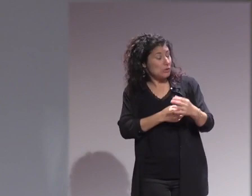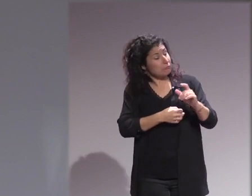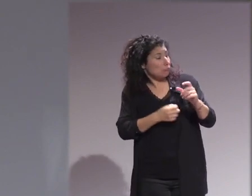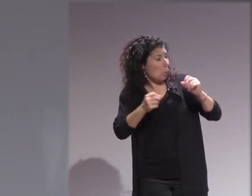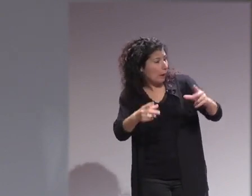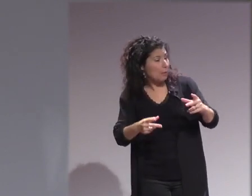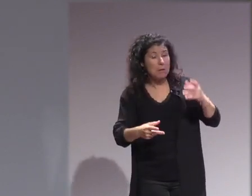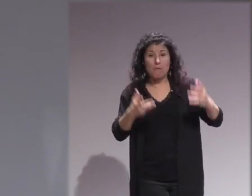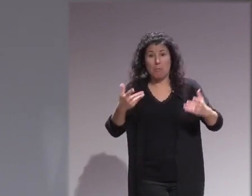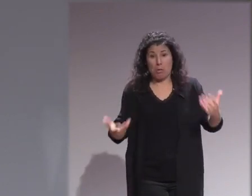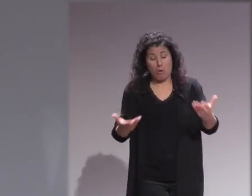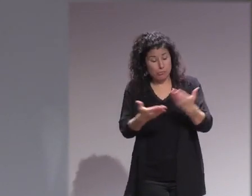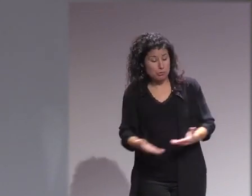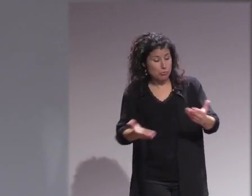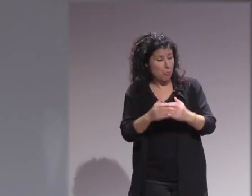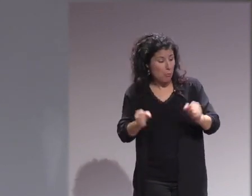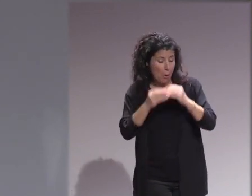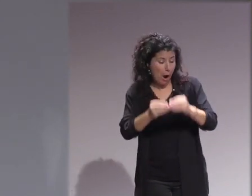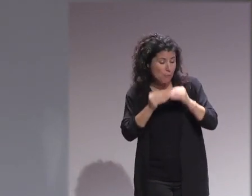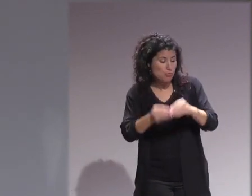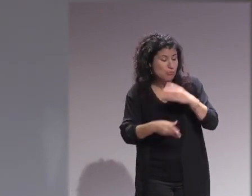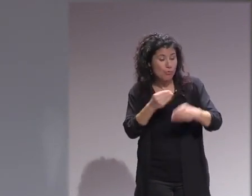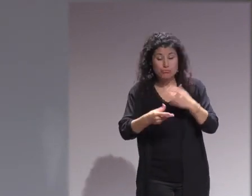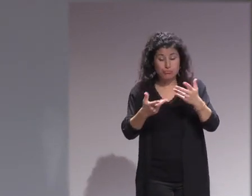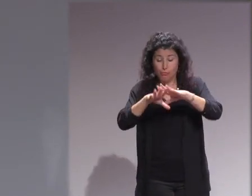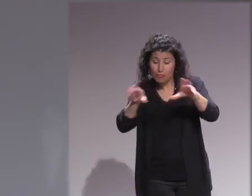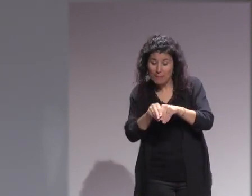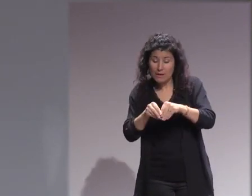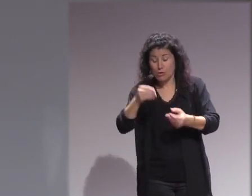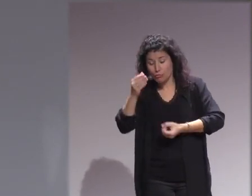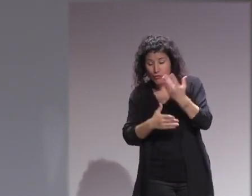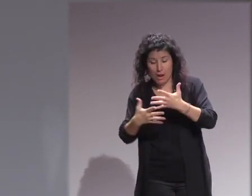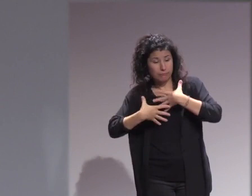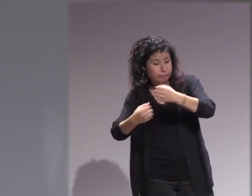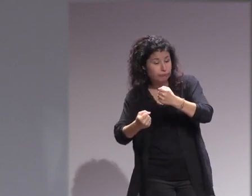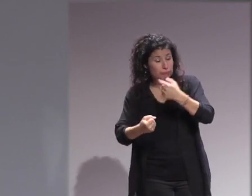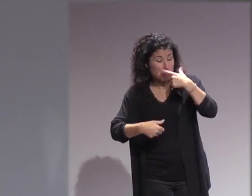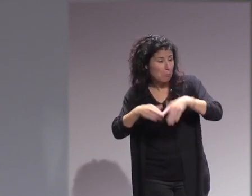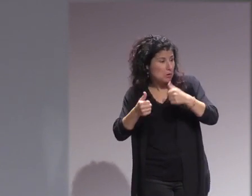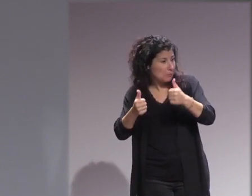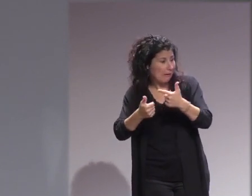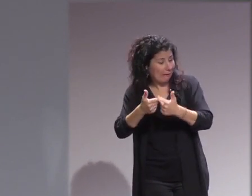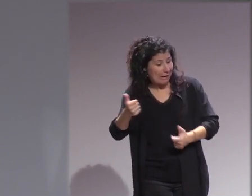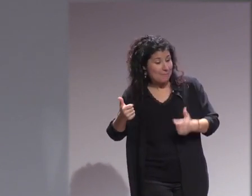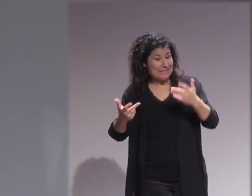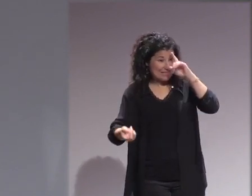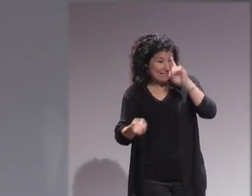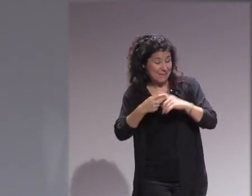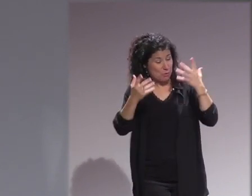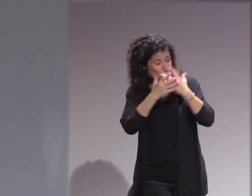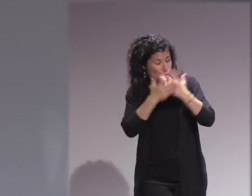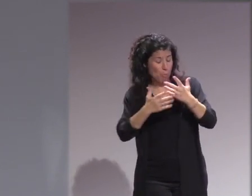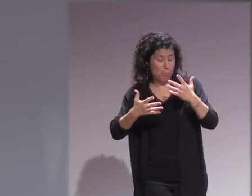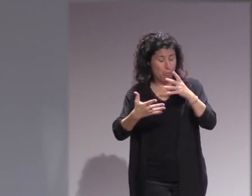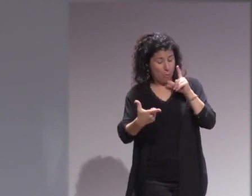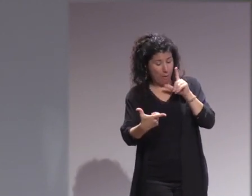histoires d'amour, sont encore aussi en lien avec leur famille, etc. Ce qu'ont fait des concepts comme le trouble de l'attachement, c'est que ça a